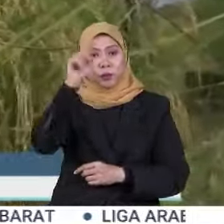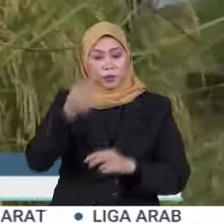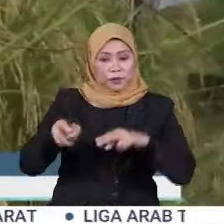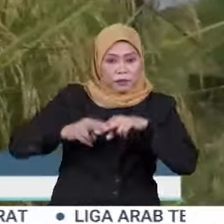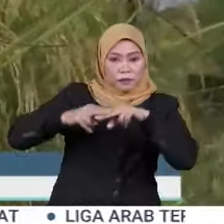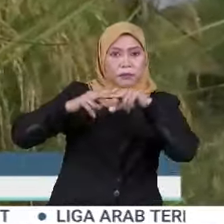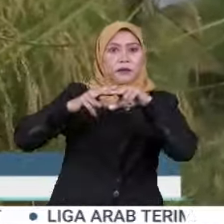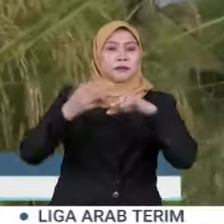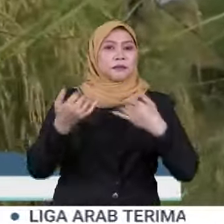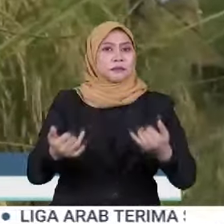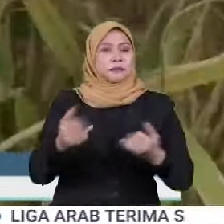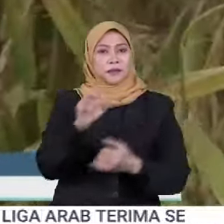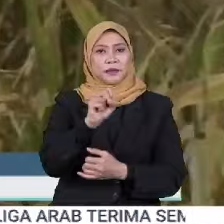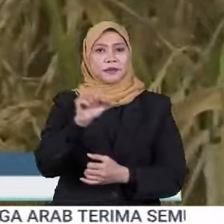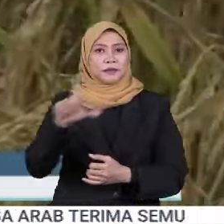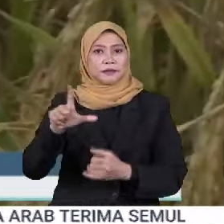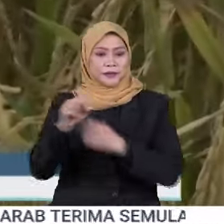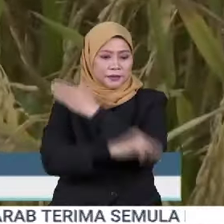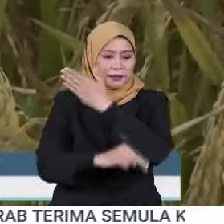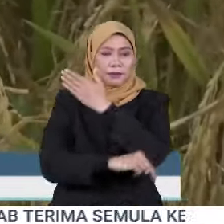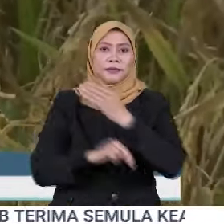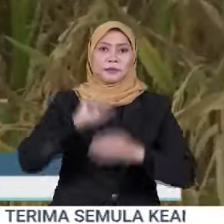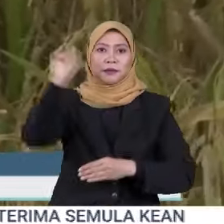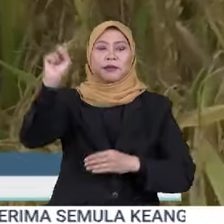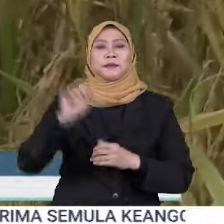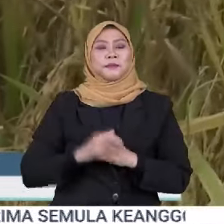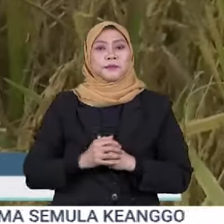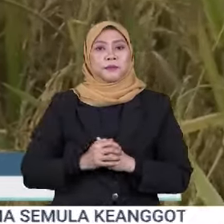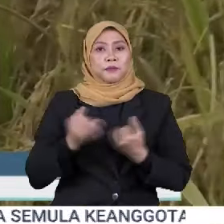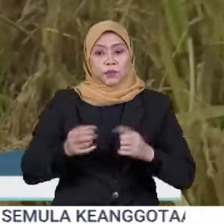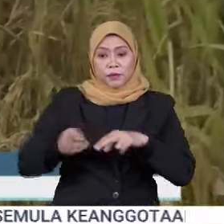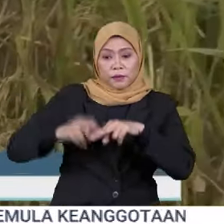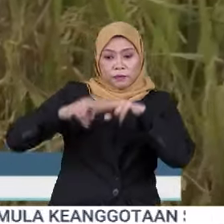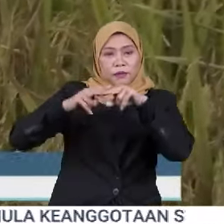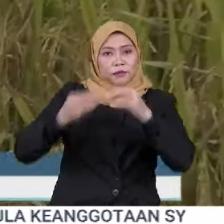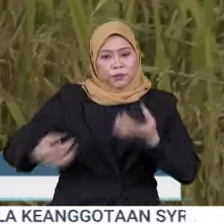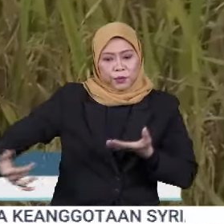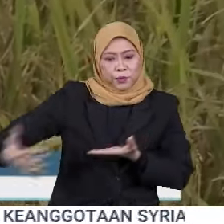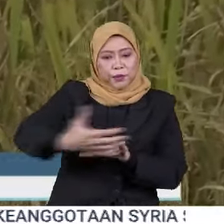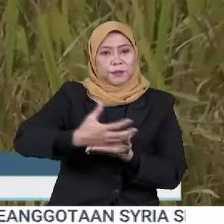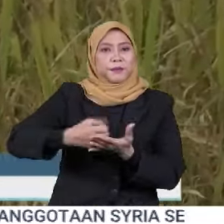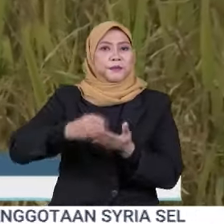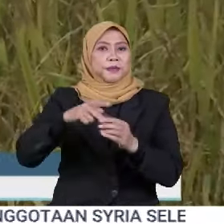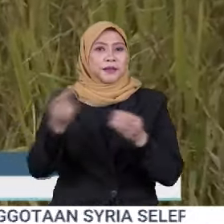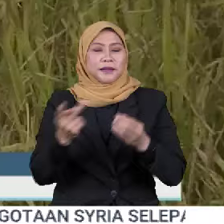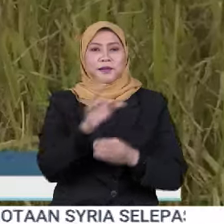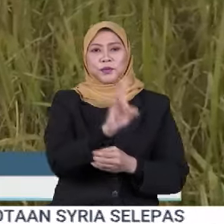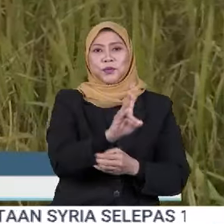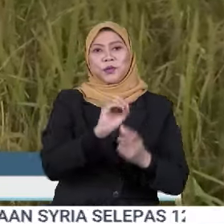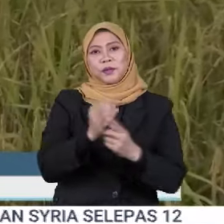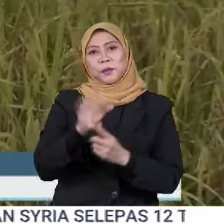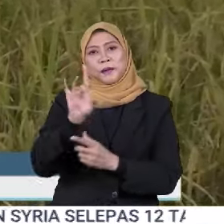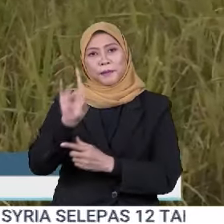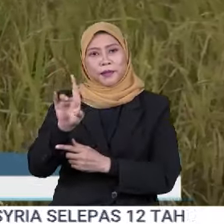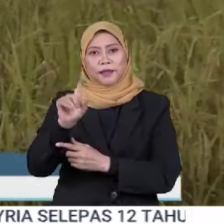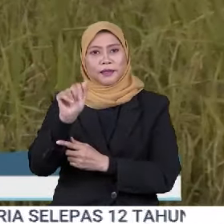tahap secara diri SSL negeri ini ya dijangkau dapat meningkatkan pengeluaran hasil padi 7 hingga 8 tahun